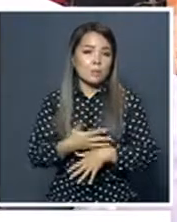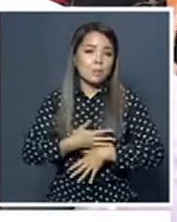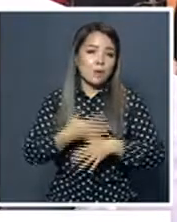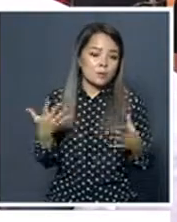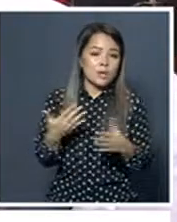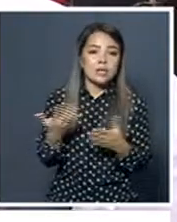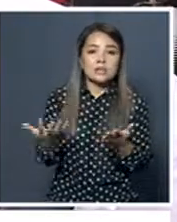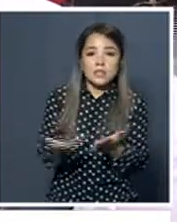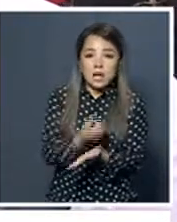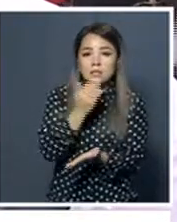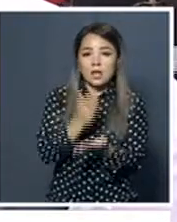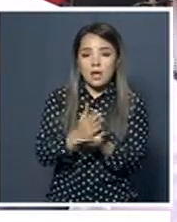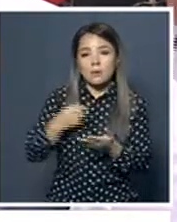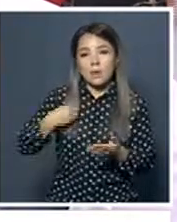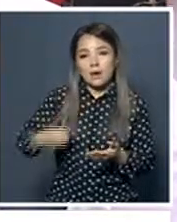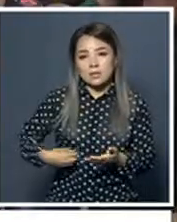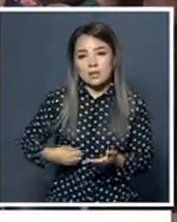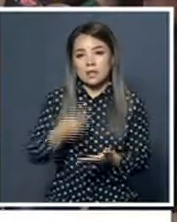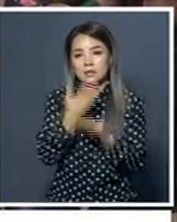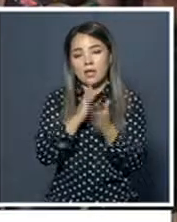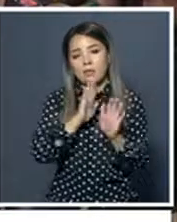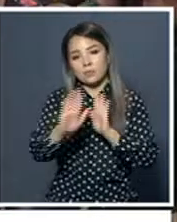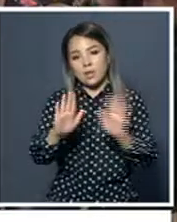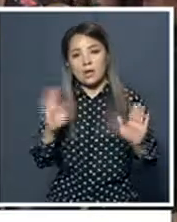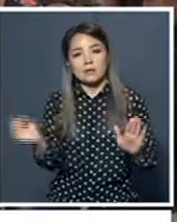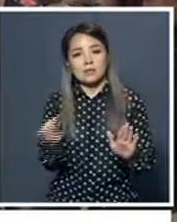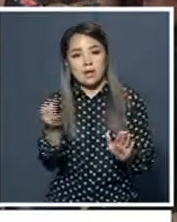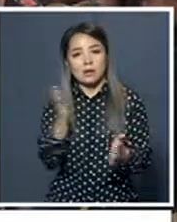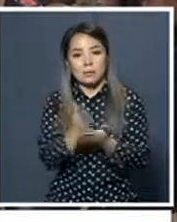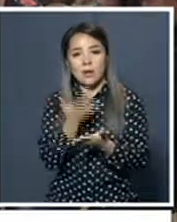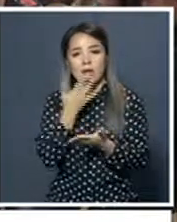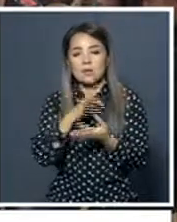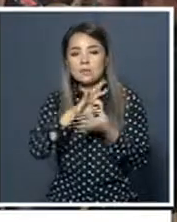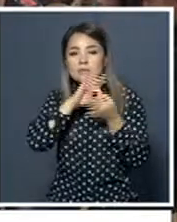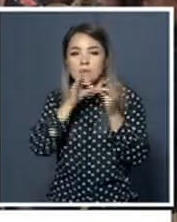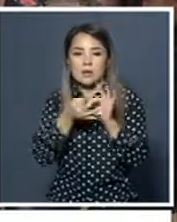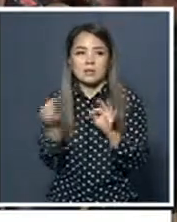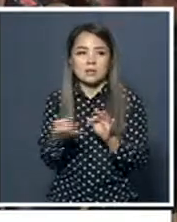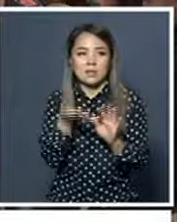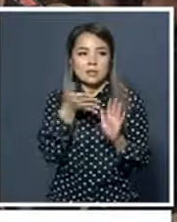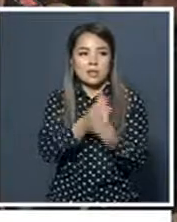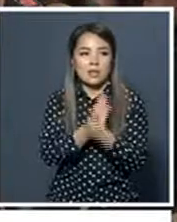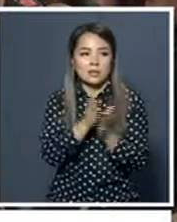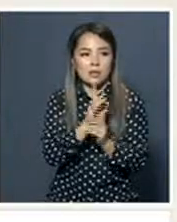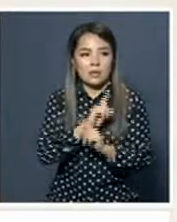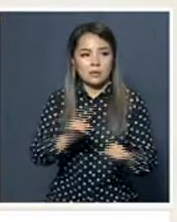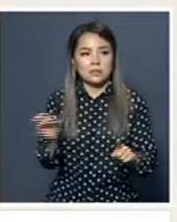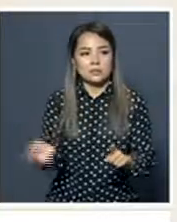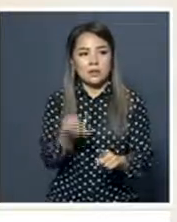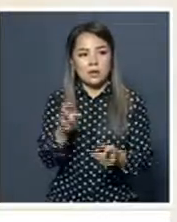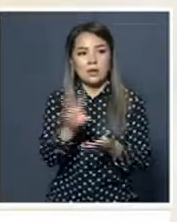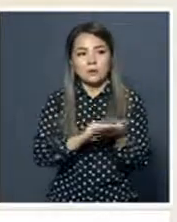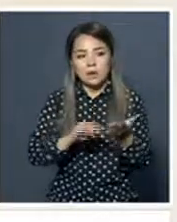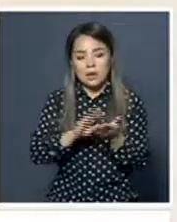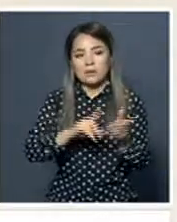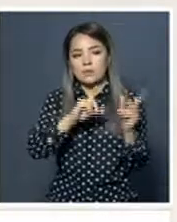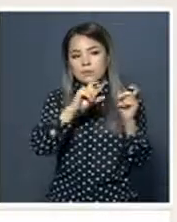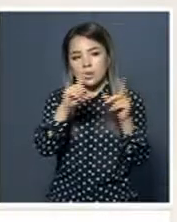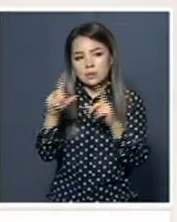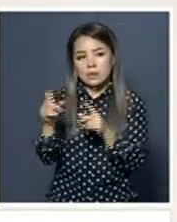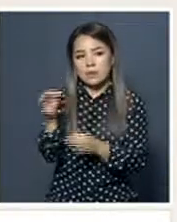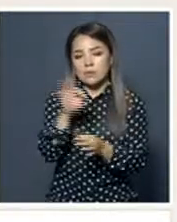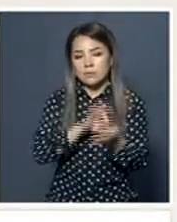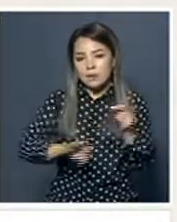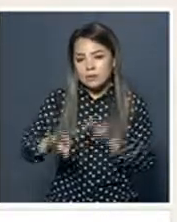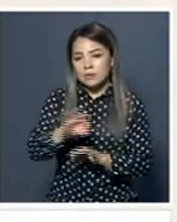дәреже Парижде шығу. Ұлттық бояуы қанық, ерекше стильдегі костюмдерді жұрт қайта-қайта суретке түсіріп,